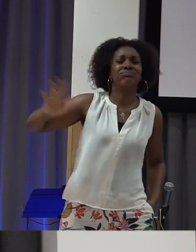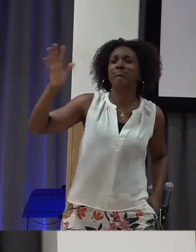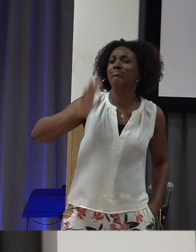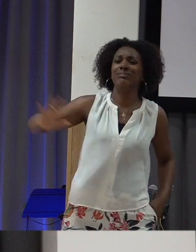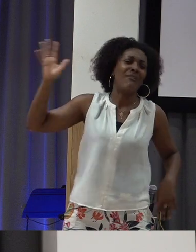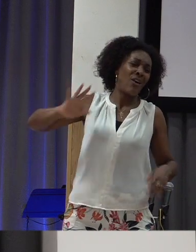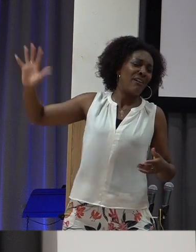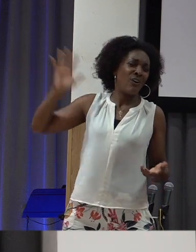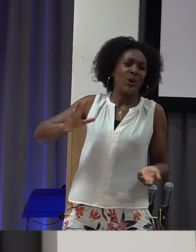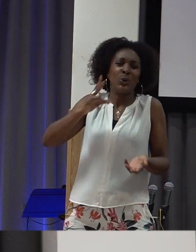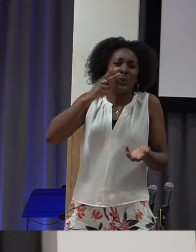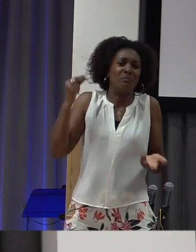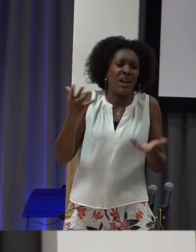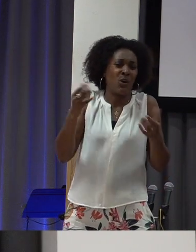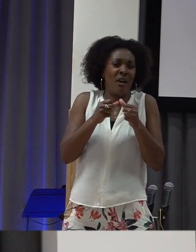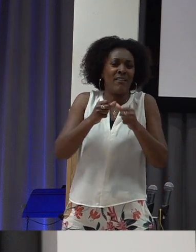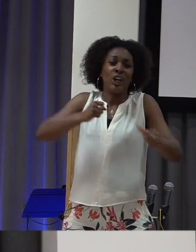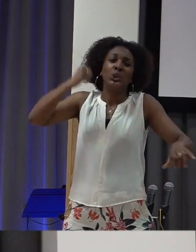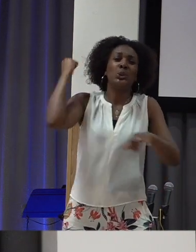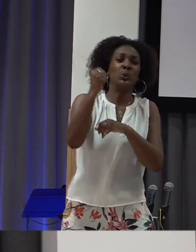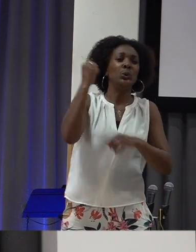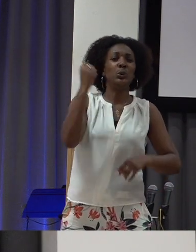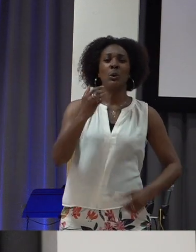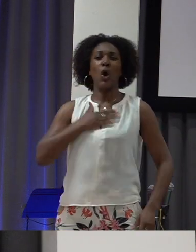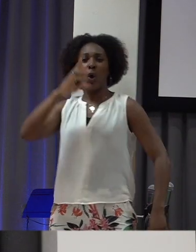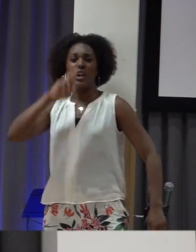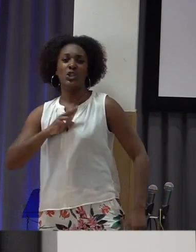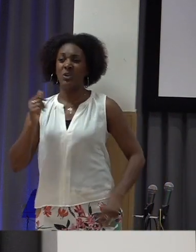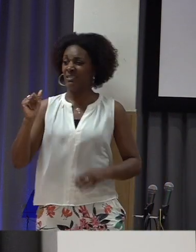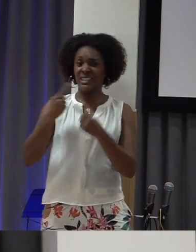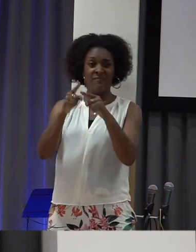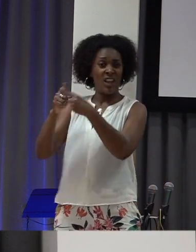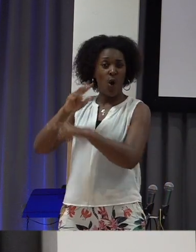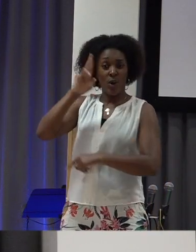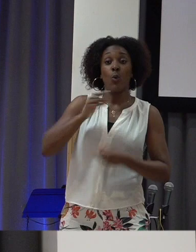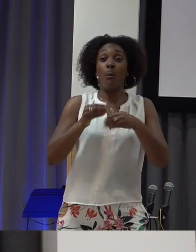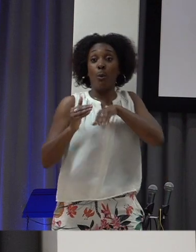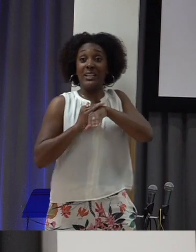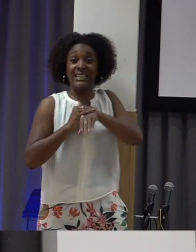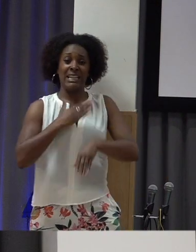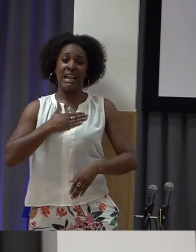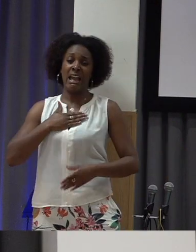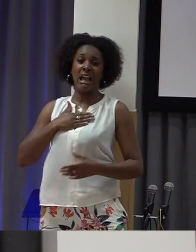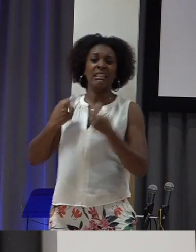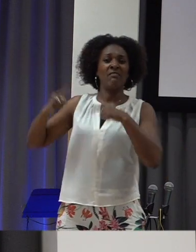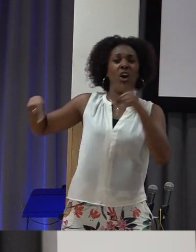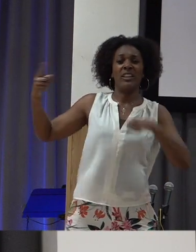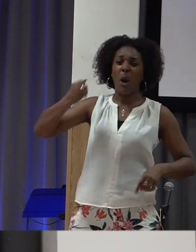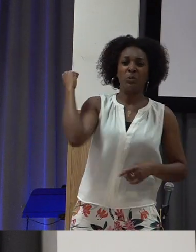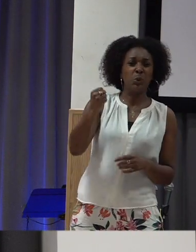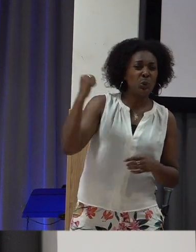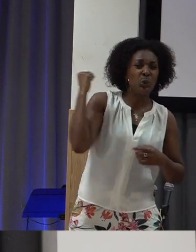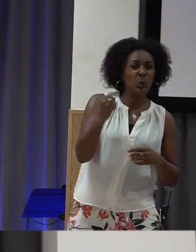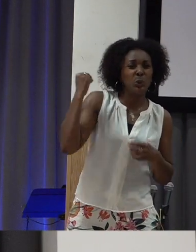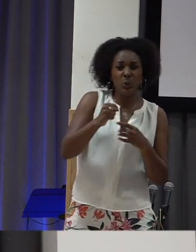hommes s'évertuent à tuer au nom de leurs convictions religieuses ou politiques. Et vous en êtes parfaitement au clair